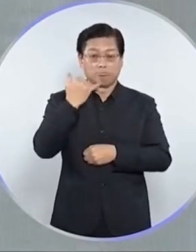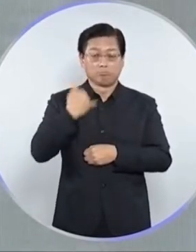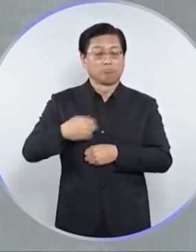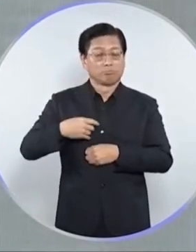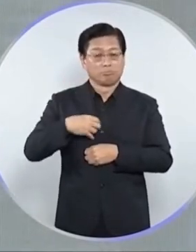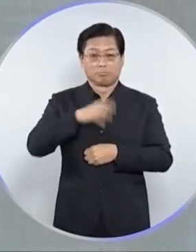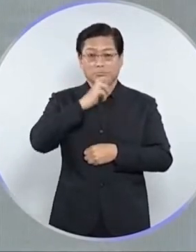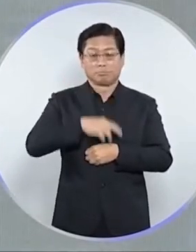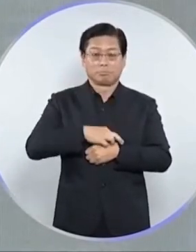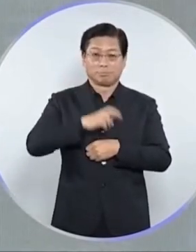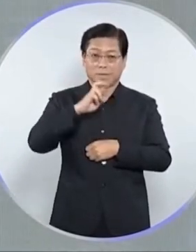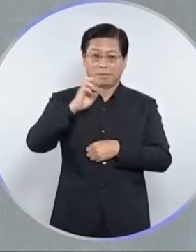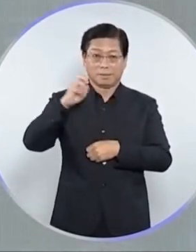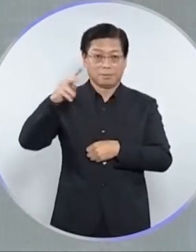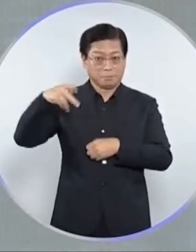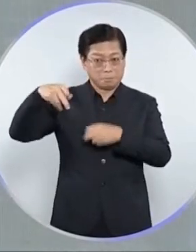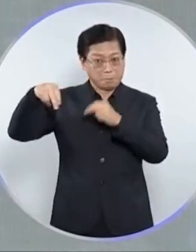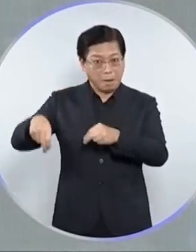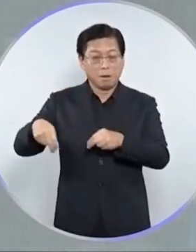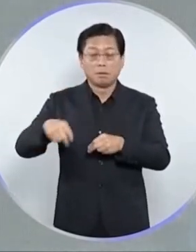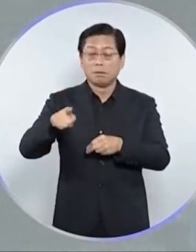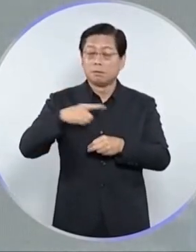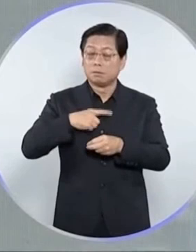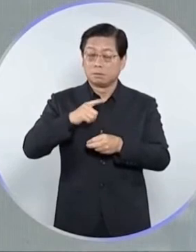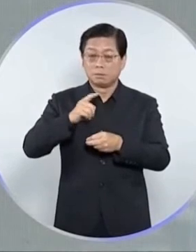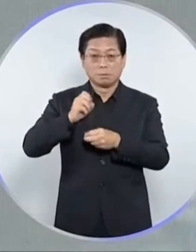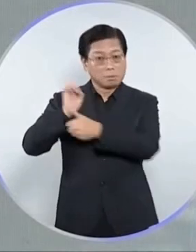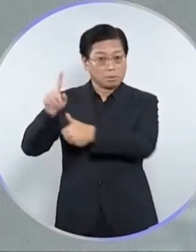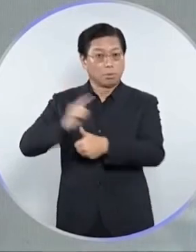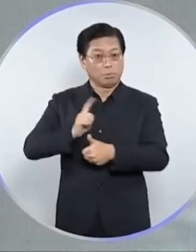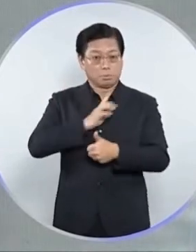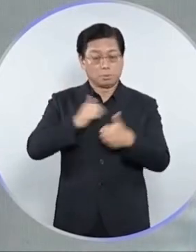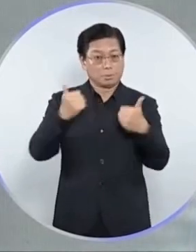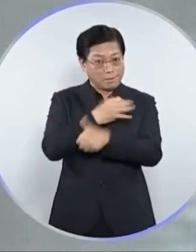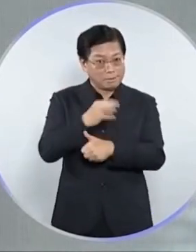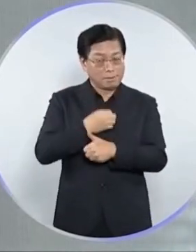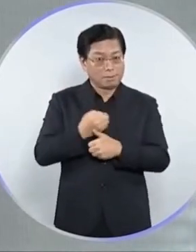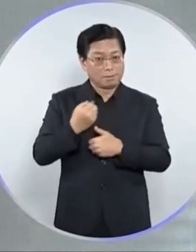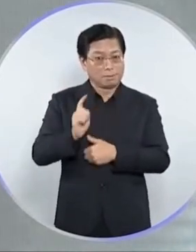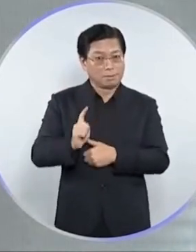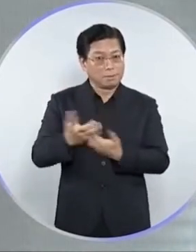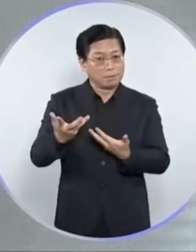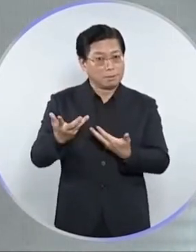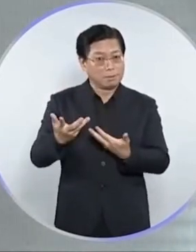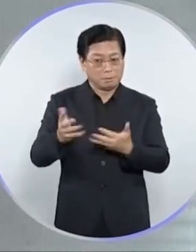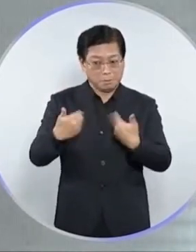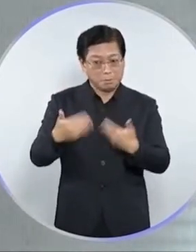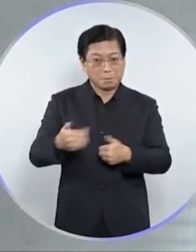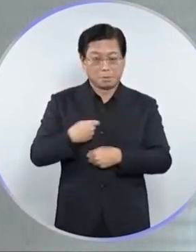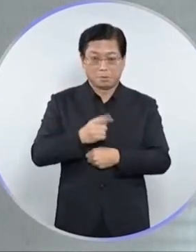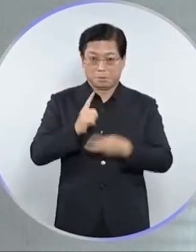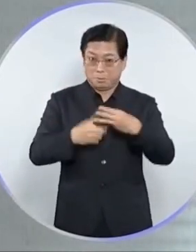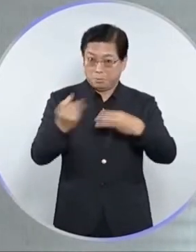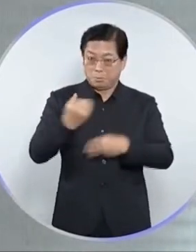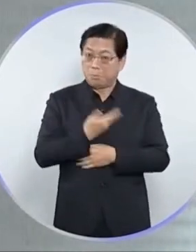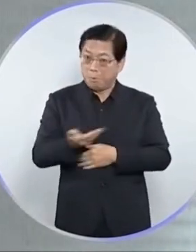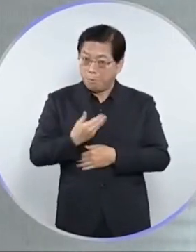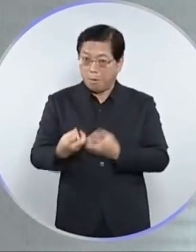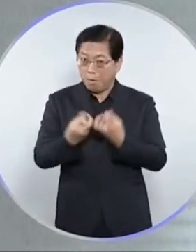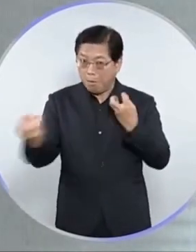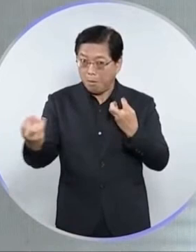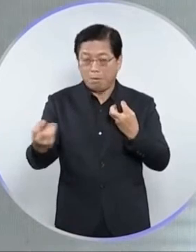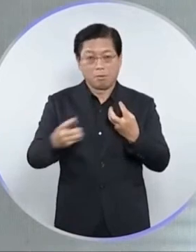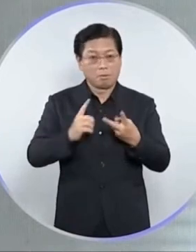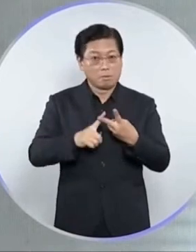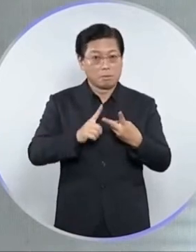订 RCEP。你跟人家讲，我们要付出什么代价？我们要不要让渡主权？